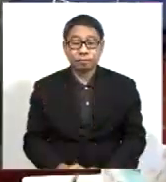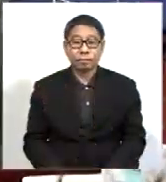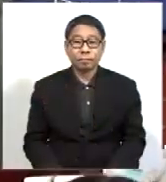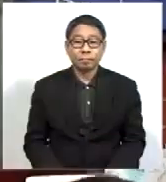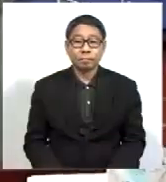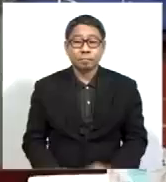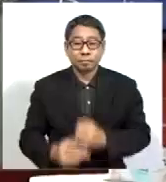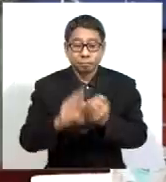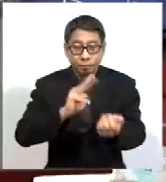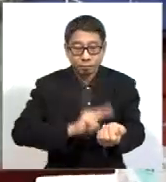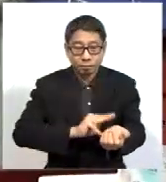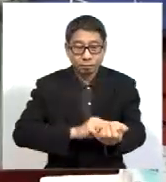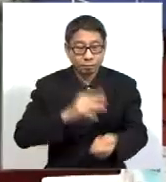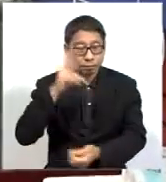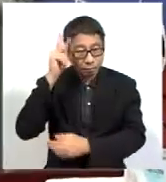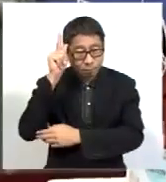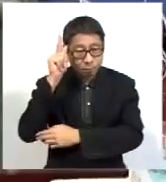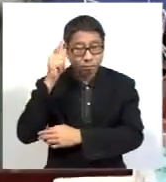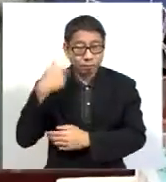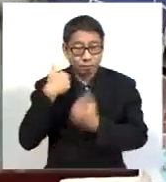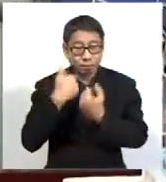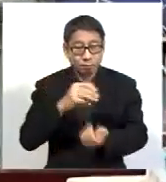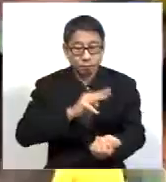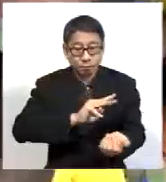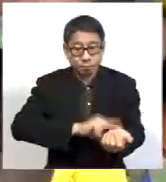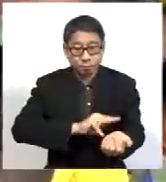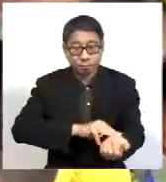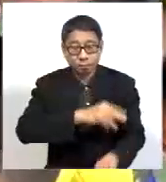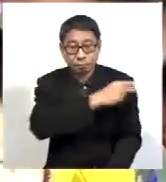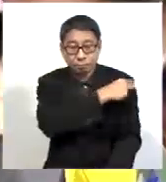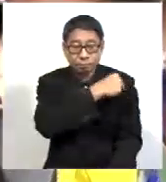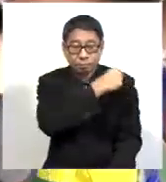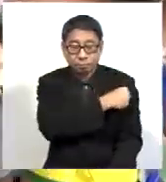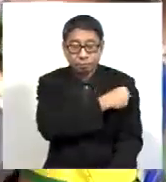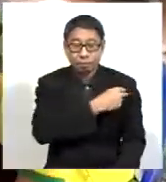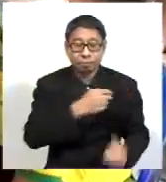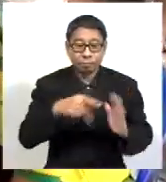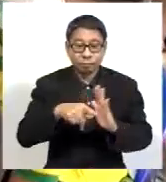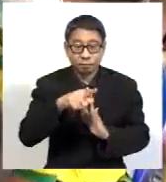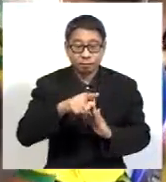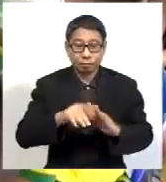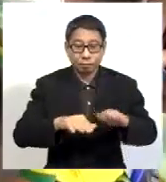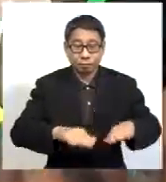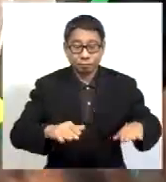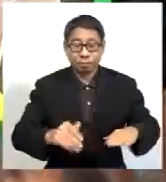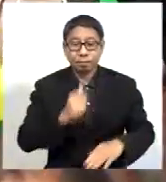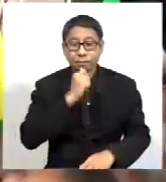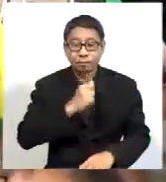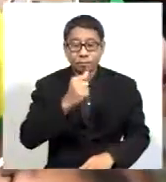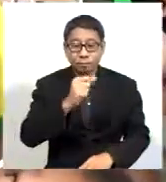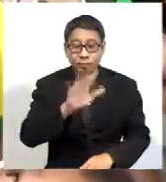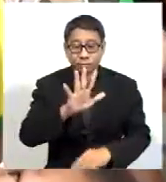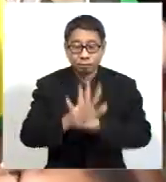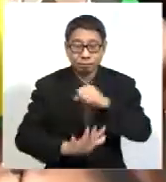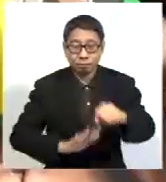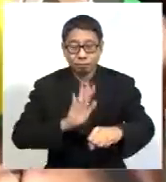ทางด้านนายแพทย์ขจรวินัยพาณิชย์นายแพทย์สาธารณสุขจังหวัดแพร่ก็เปิดเผยนะคะว่าเด็กเล็กที่มีอายุต่ำกว่า5ขวบเป็